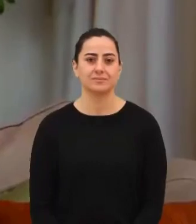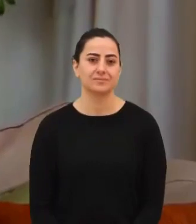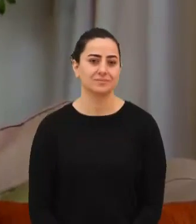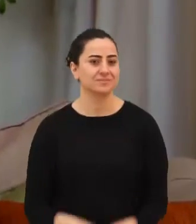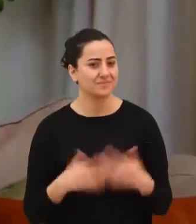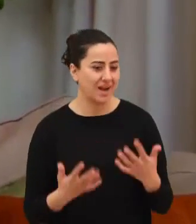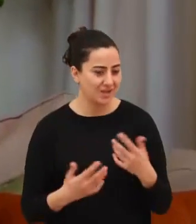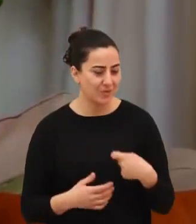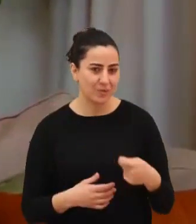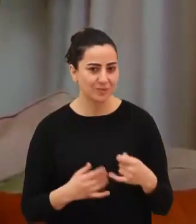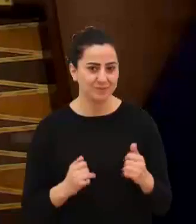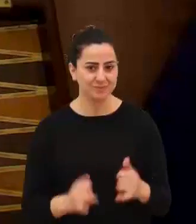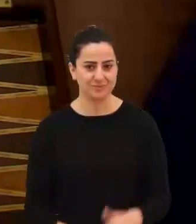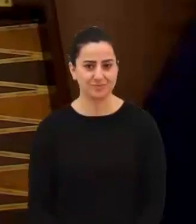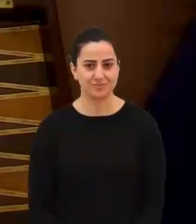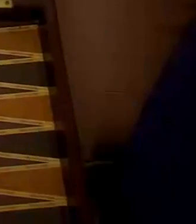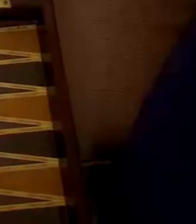Haydi bakalım be şeytan be.